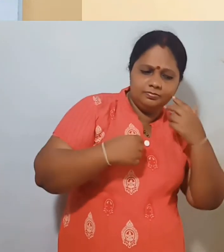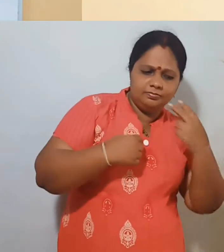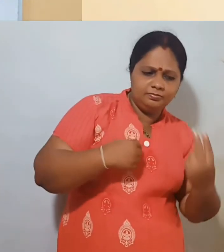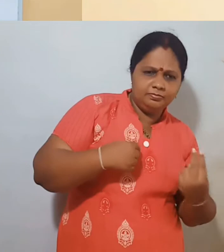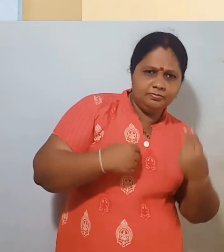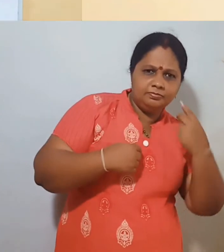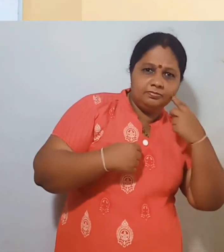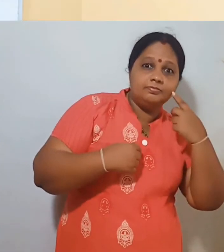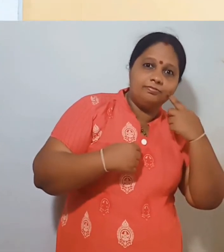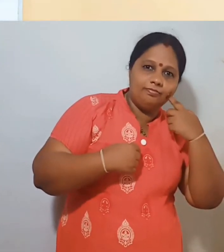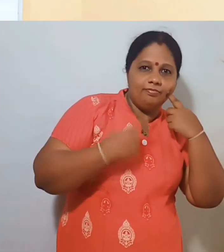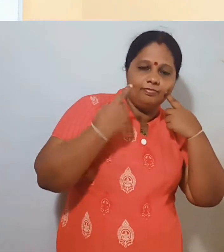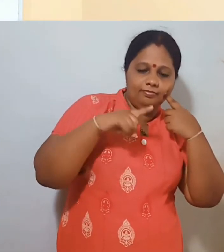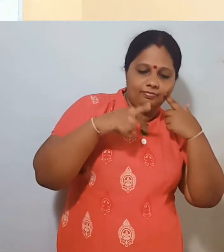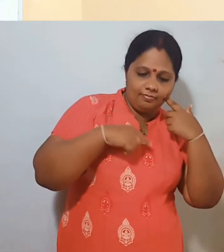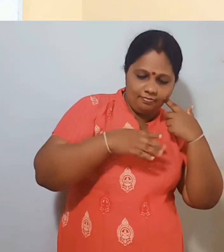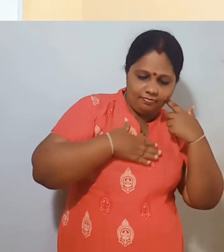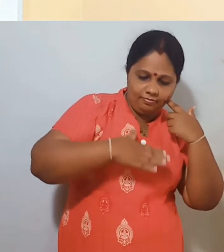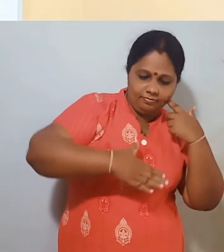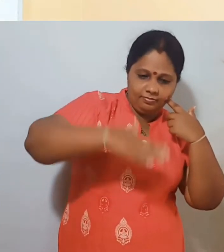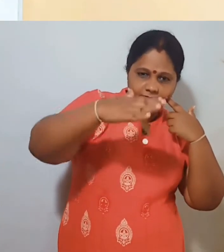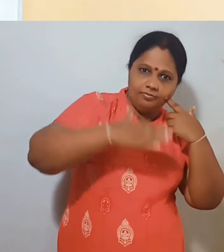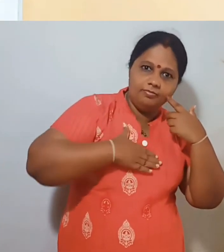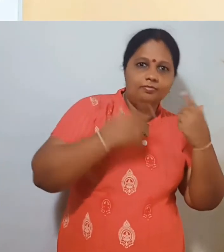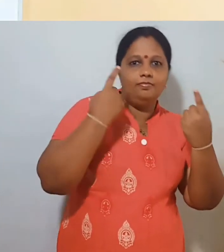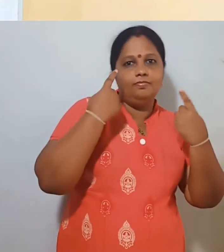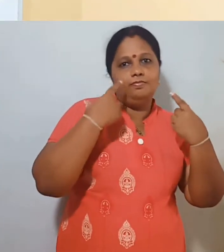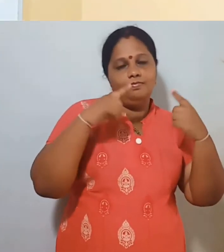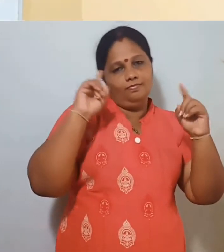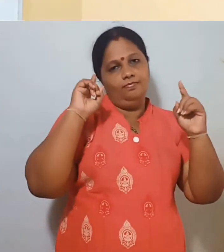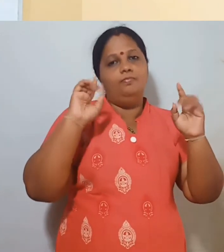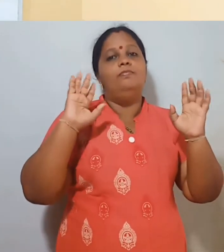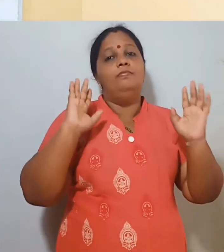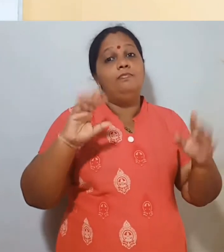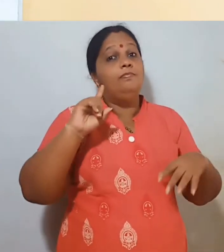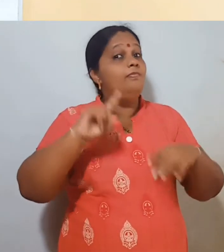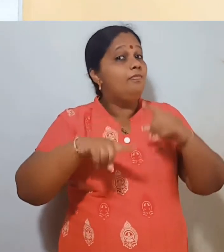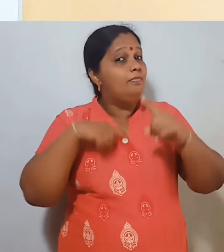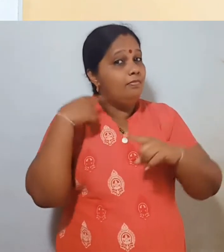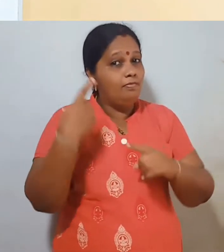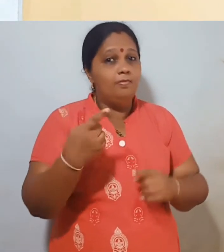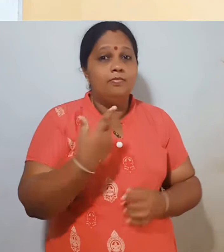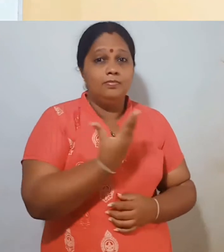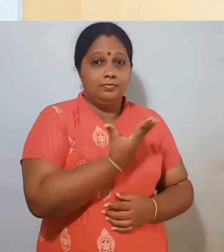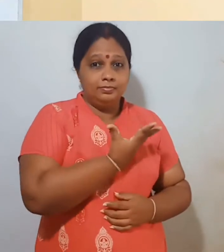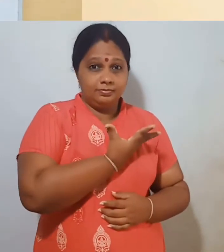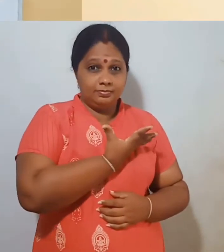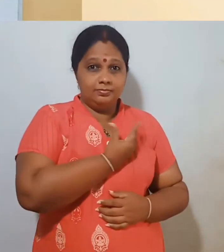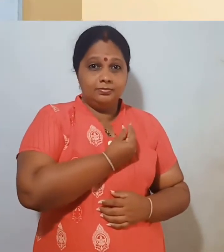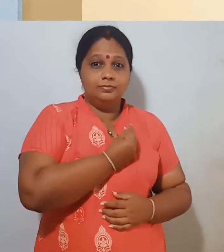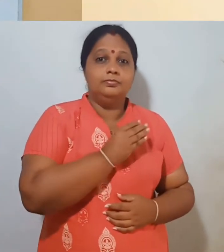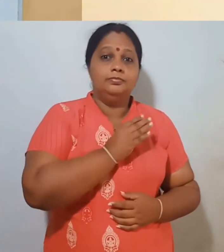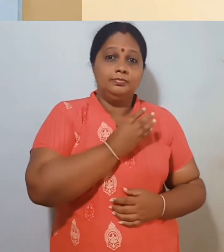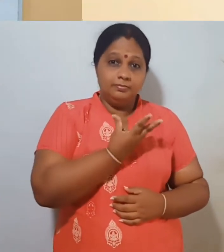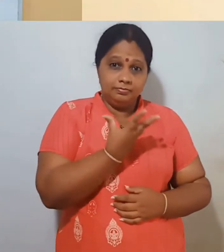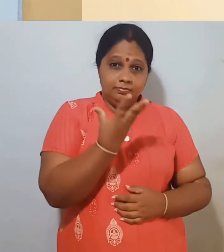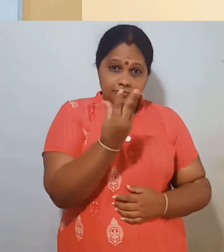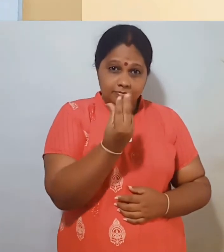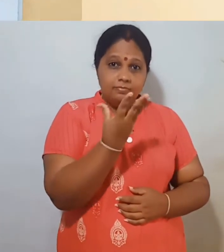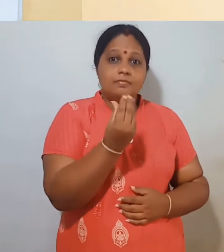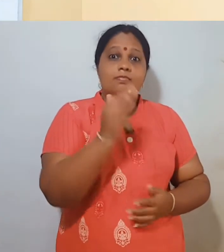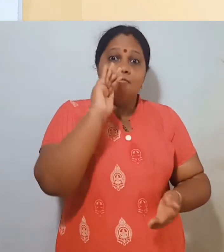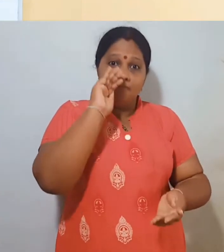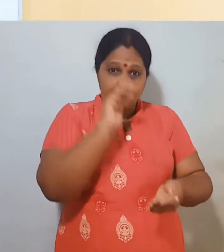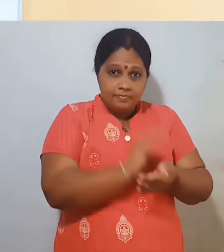ரைட். மூச்சு இருக்கு. அடுத்த கட்டம் என்ன செய்ய வேணும்? அவர இதயம் துடிக்குதான்னு பார்க்கணும். இதயம்